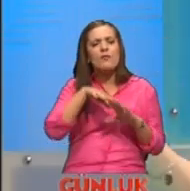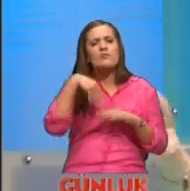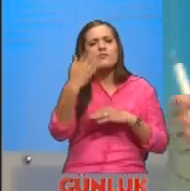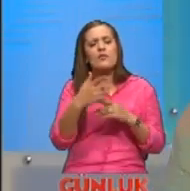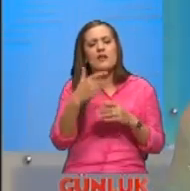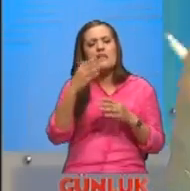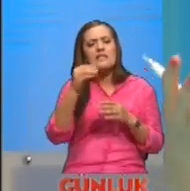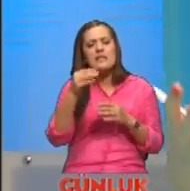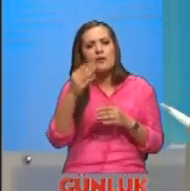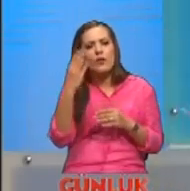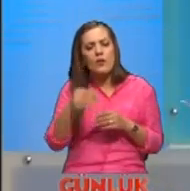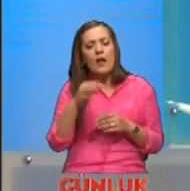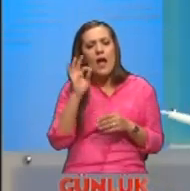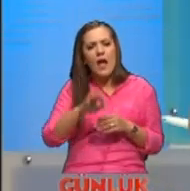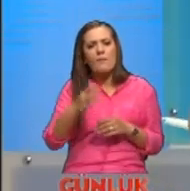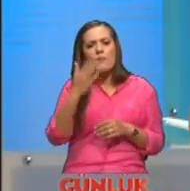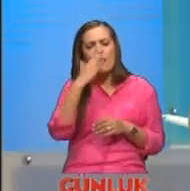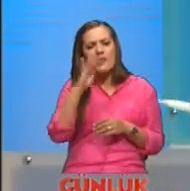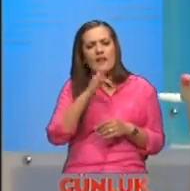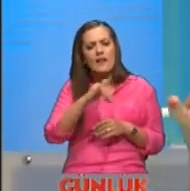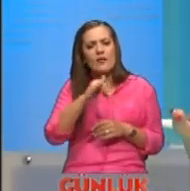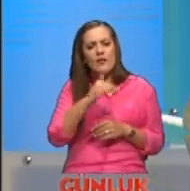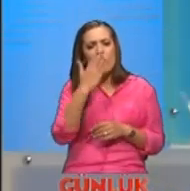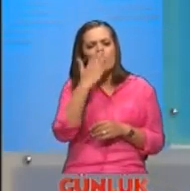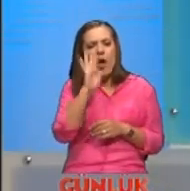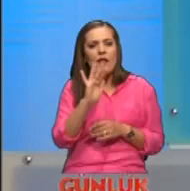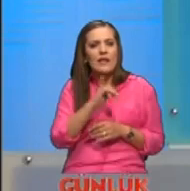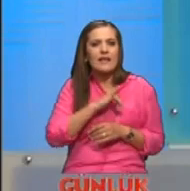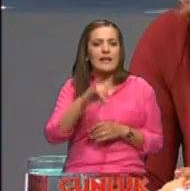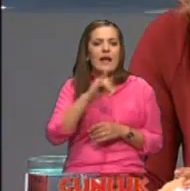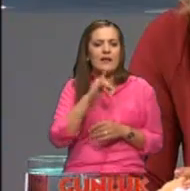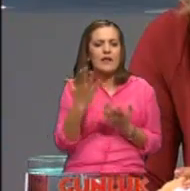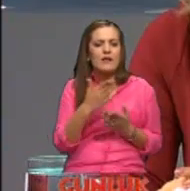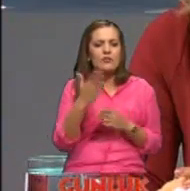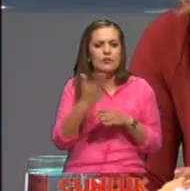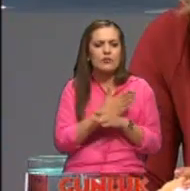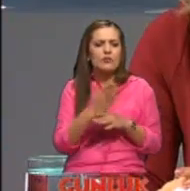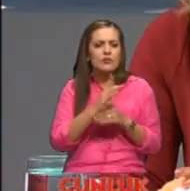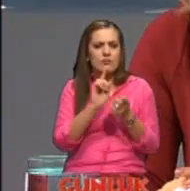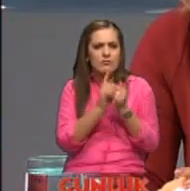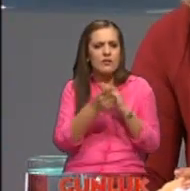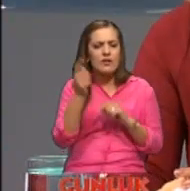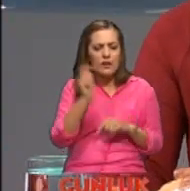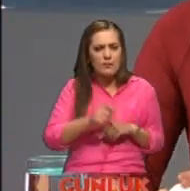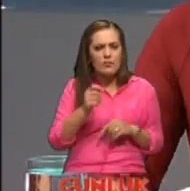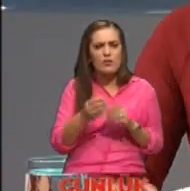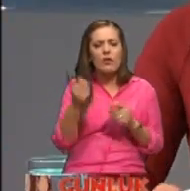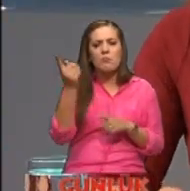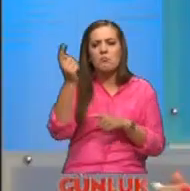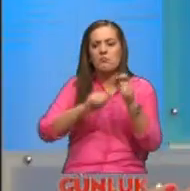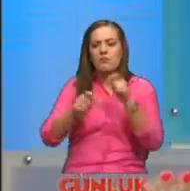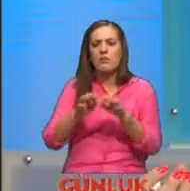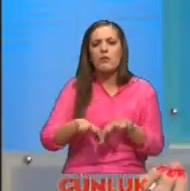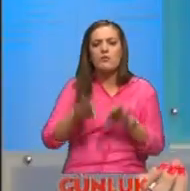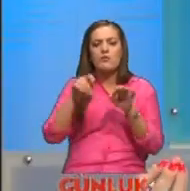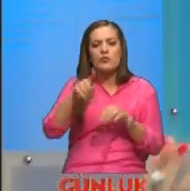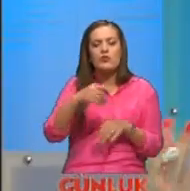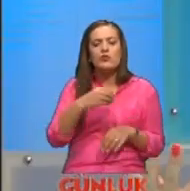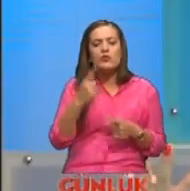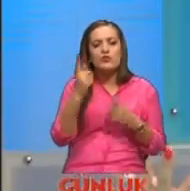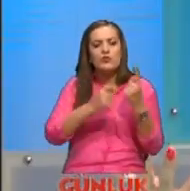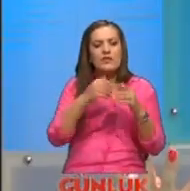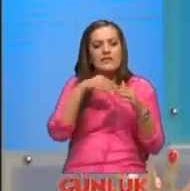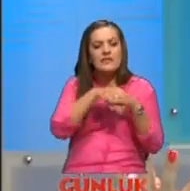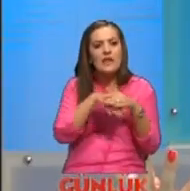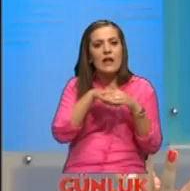sonradan silikon oldu. Yani hep orijinale yakın, öyle değil mi? Doğala yakın artık ürünler yapılıyor, üretiliyor. Peki bu sütün